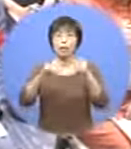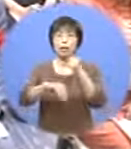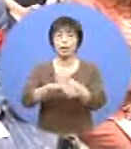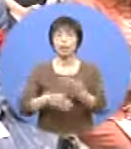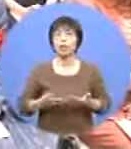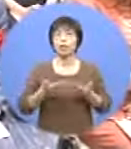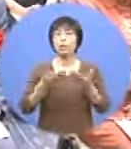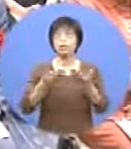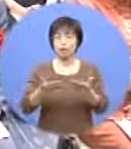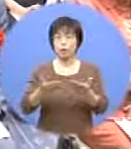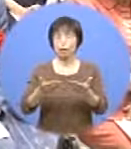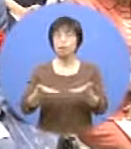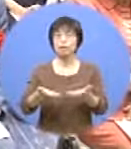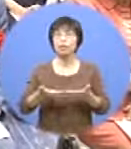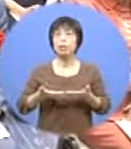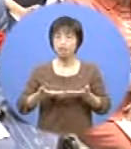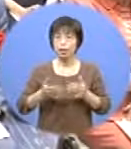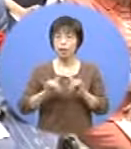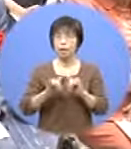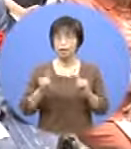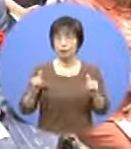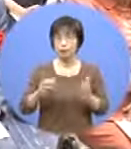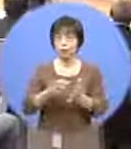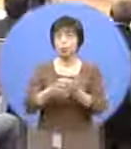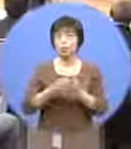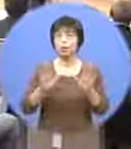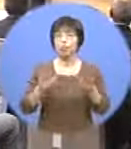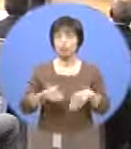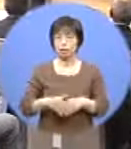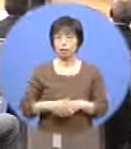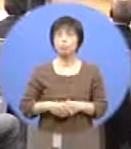献された方々が受賞されました。